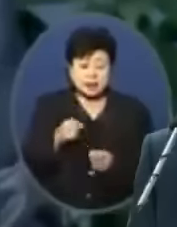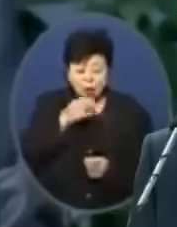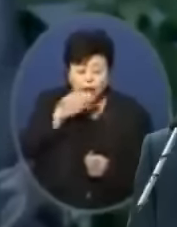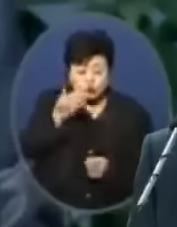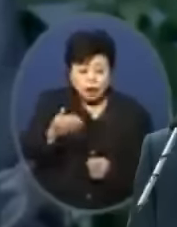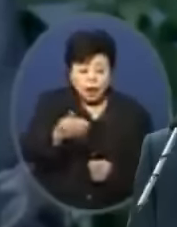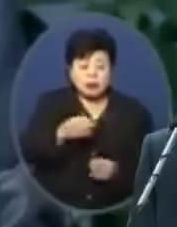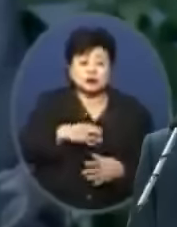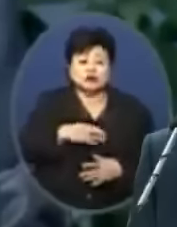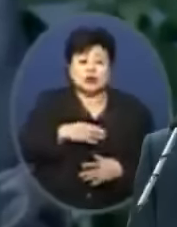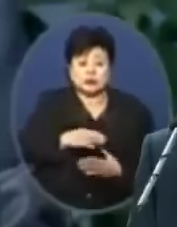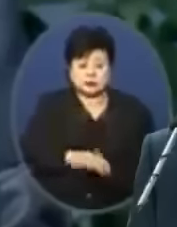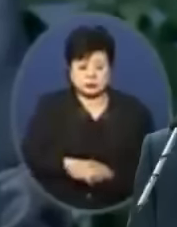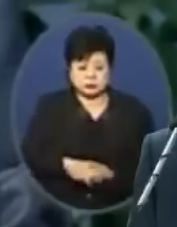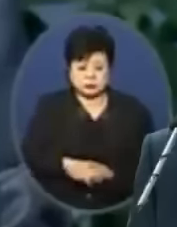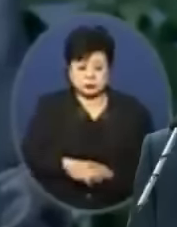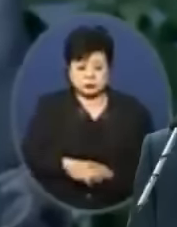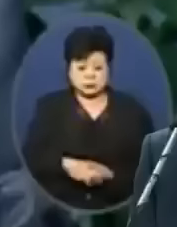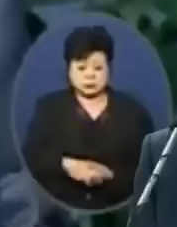않을 수 없었습니다.